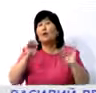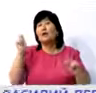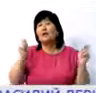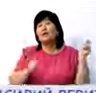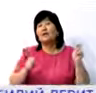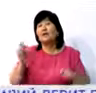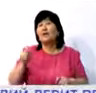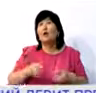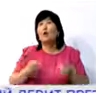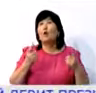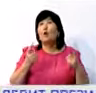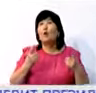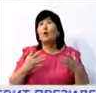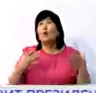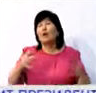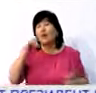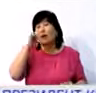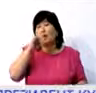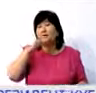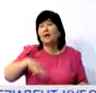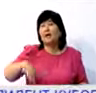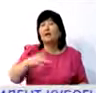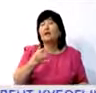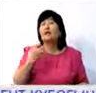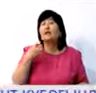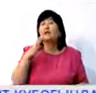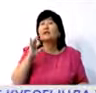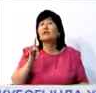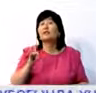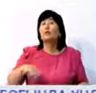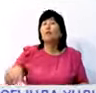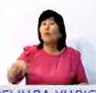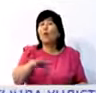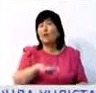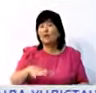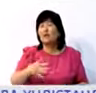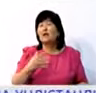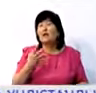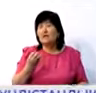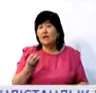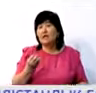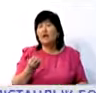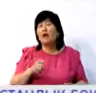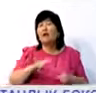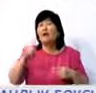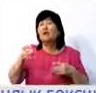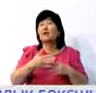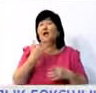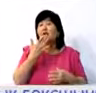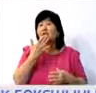үлкен мынау қазақ елінің қалаберді сыр бойының және алыс жақын